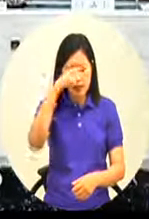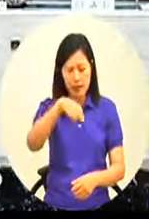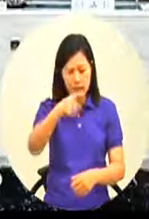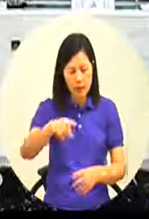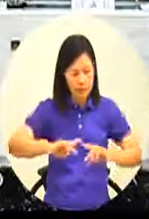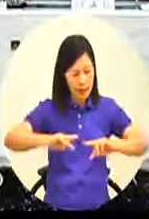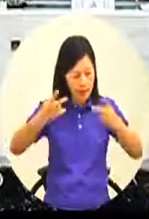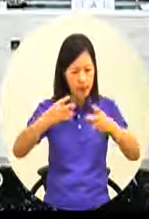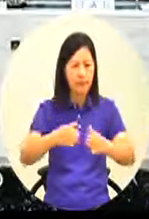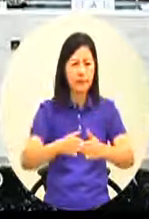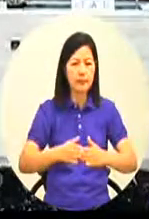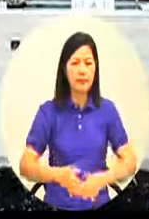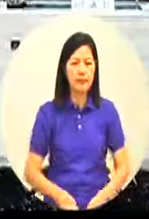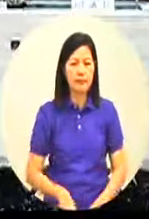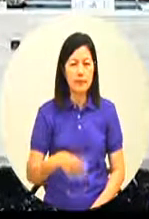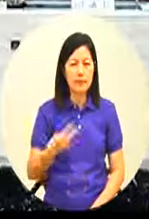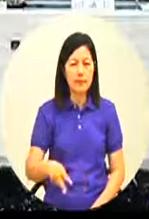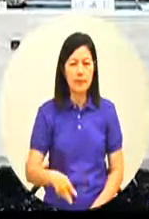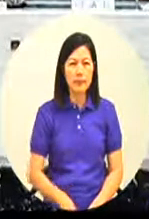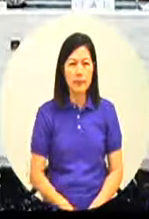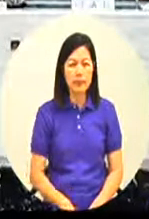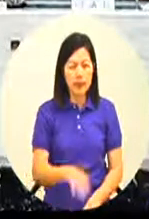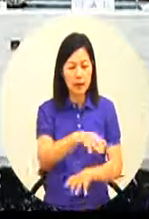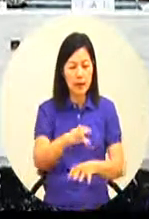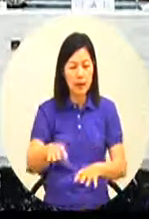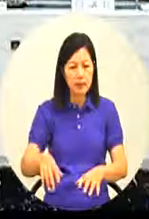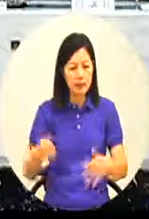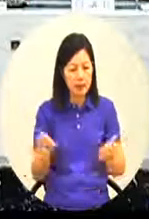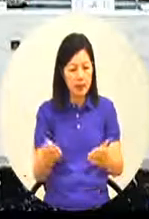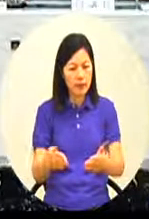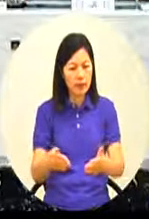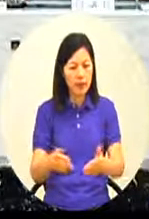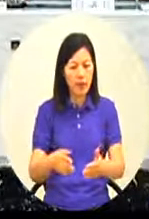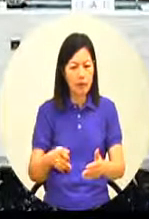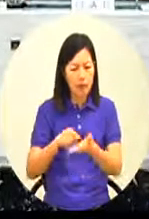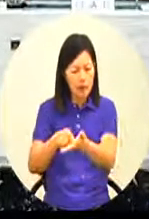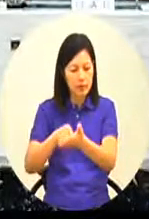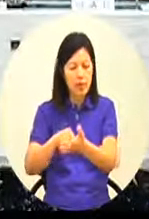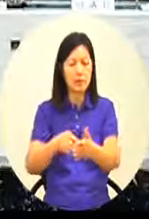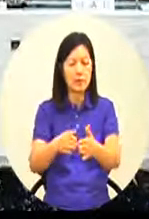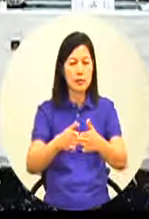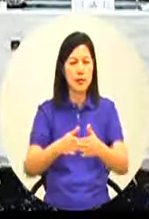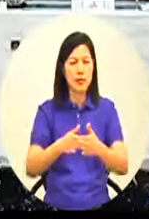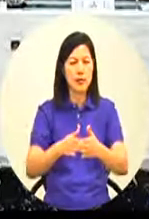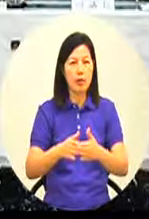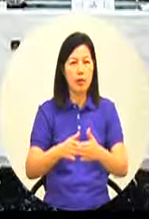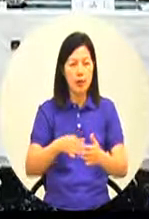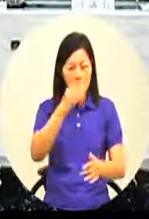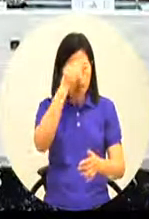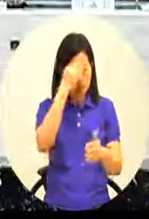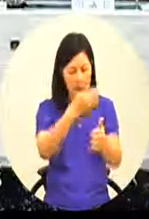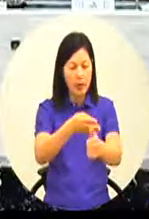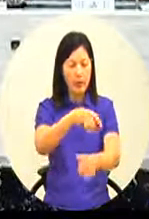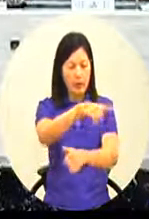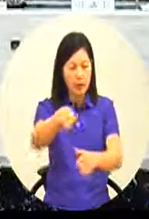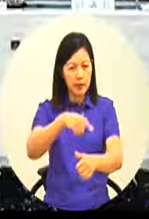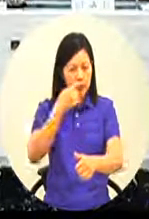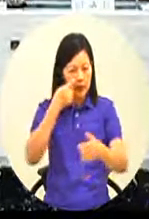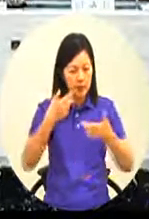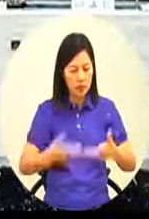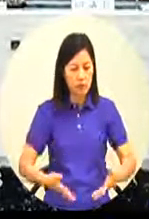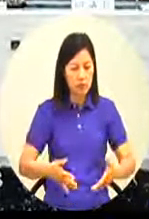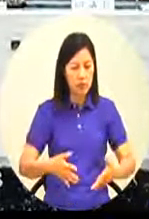呐，那更有很多地方建设的一个争取，那我们也请各位能够重视各